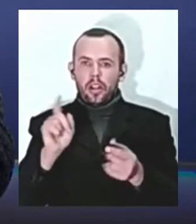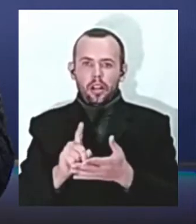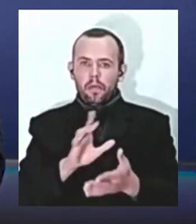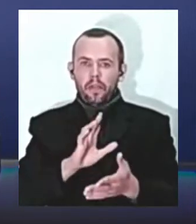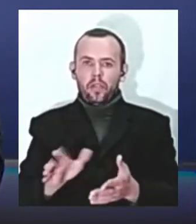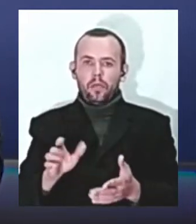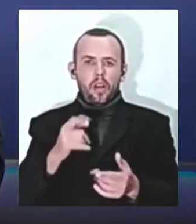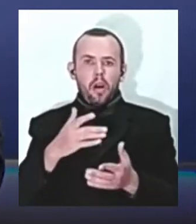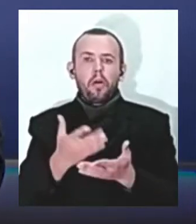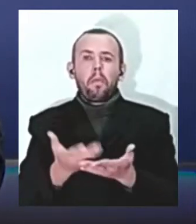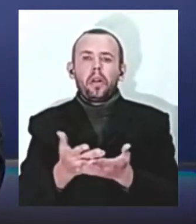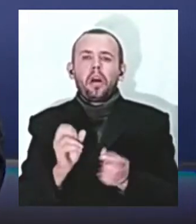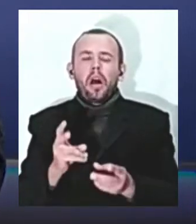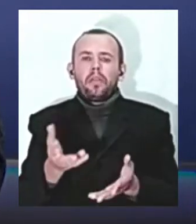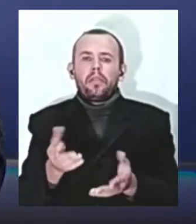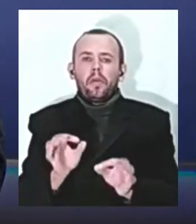конкретні.